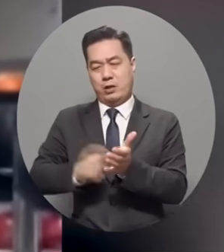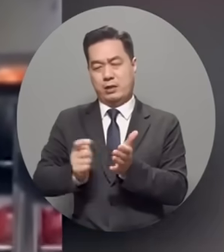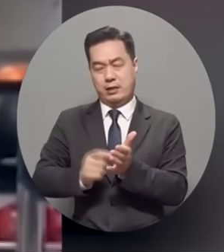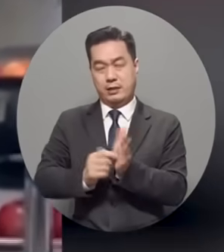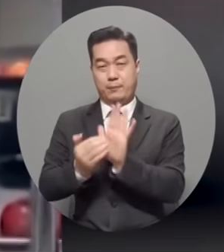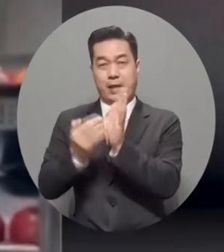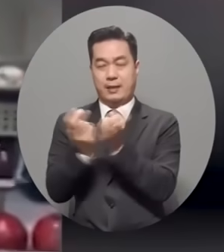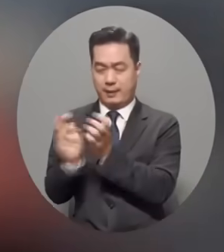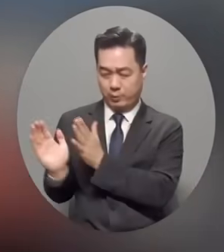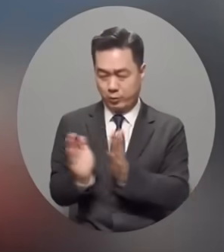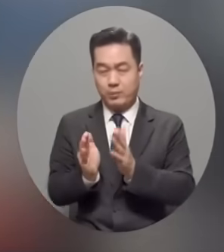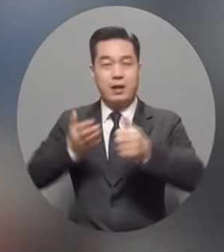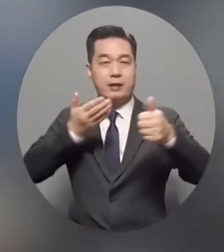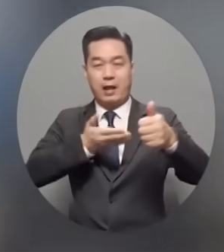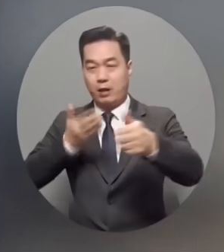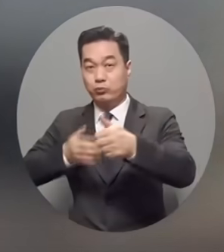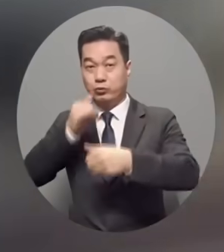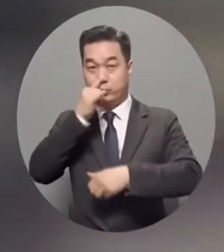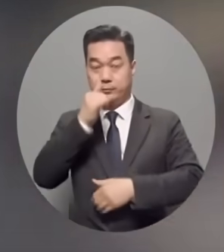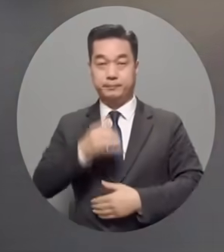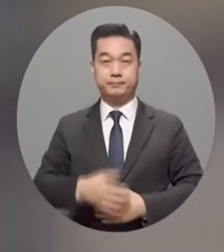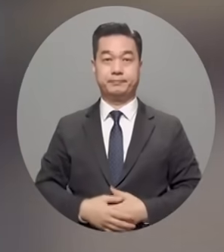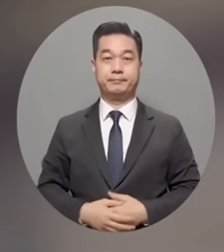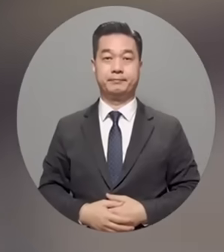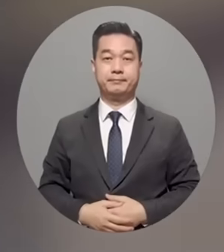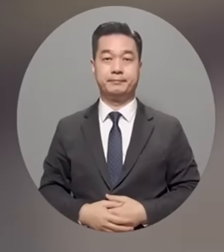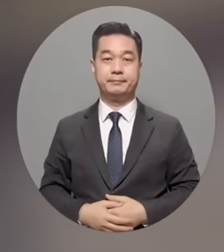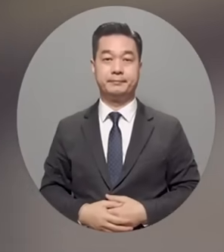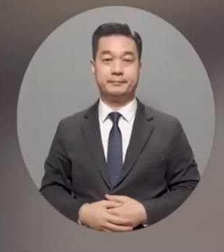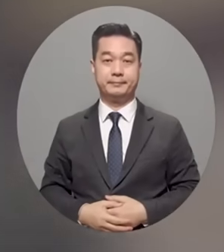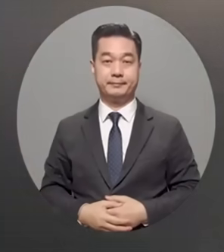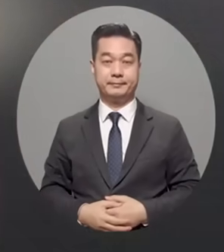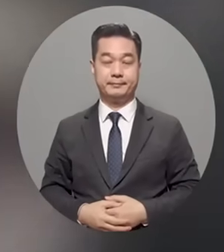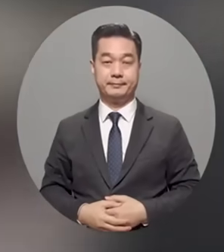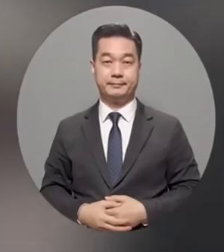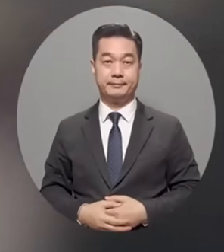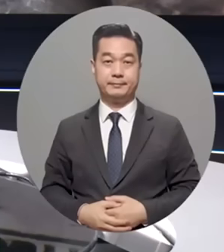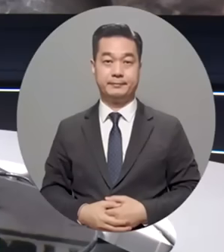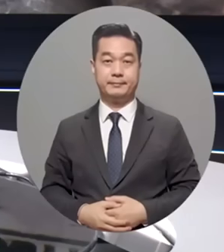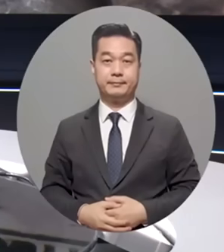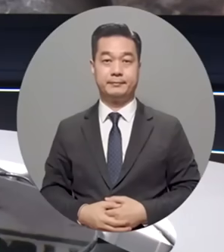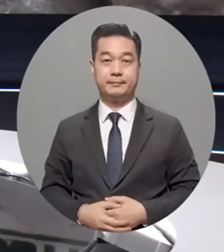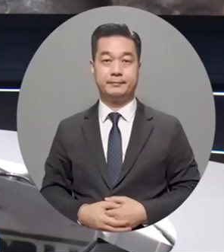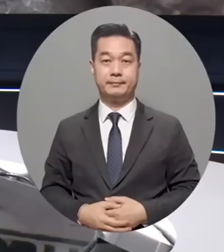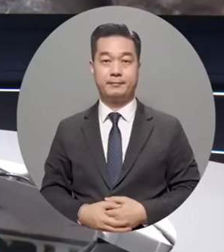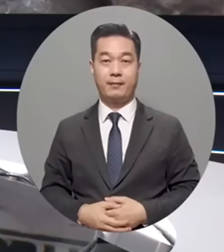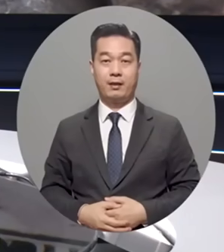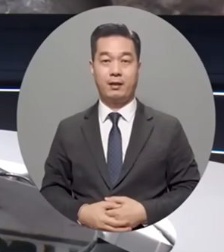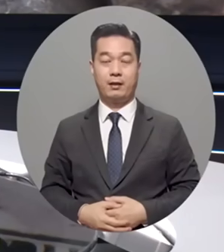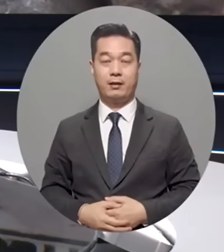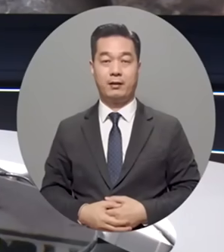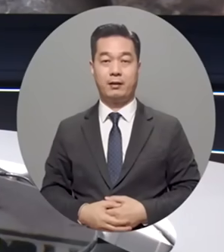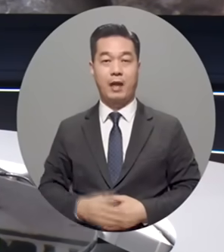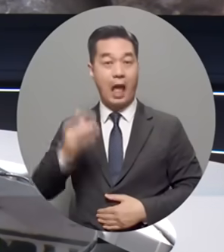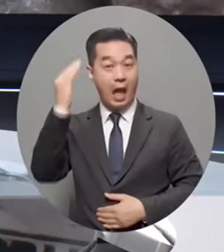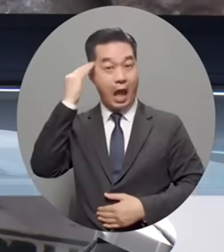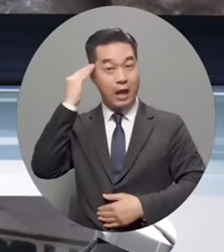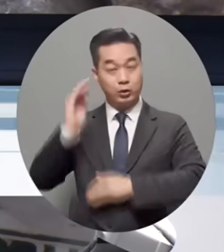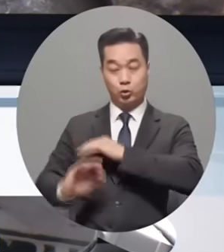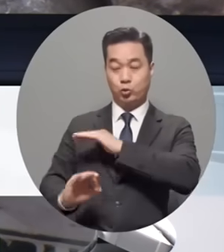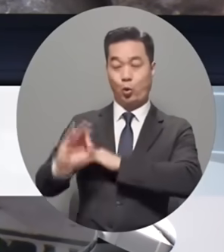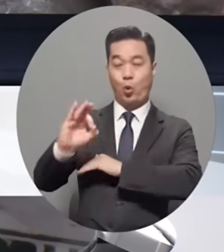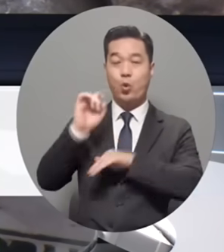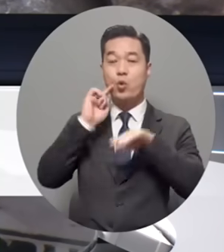만전을 기해줄 것을 당부했습니다. MBC 뉴스 전재홍입니다. 우리 동해안에도 조금 전부터